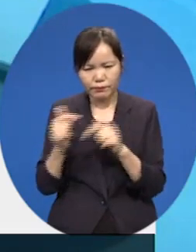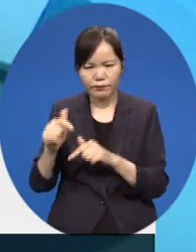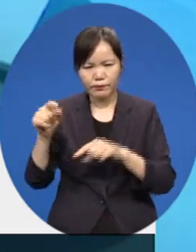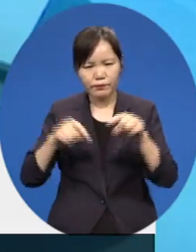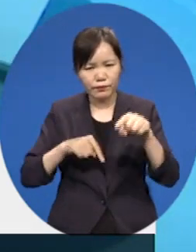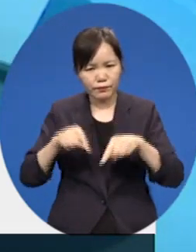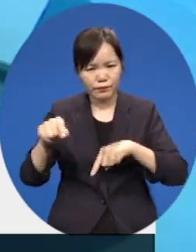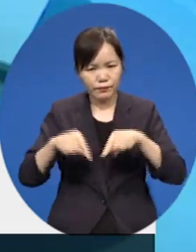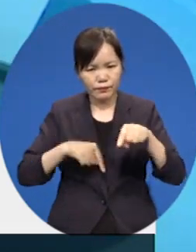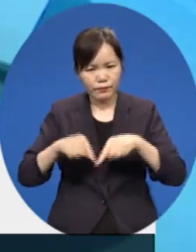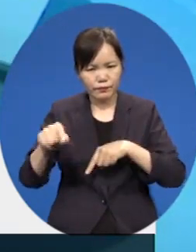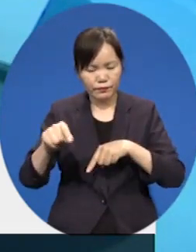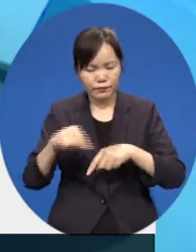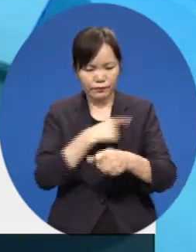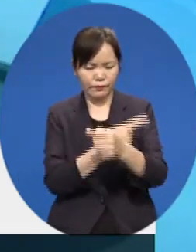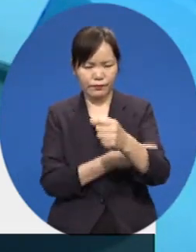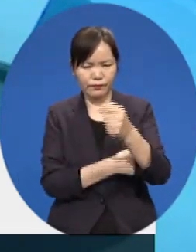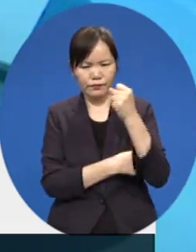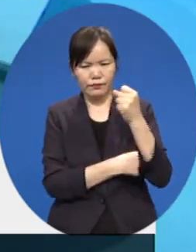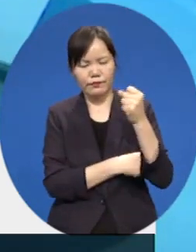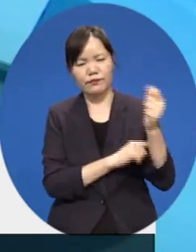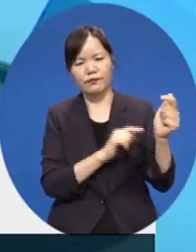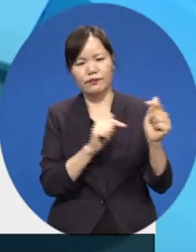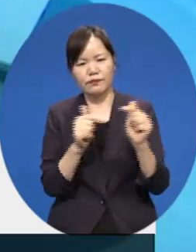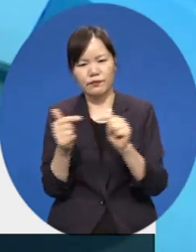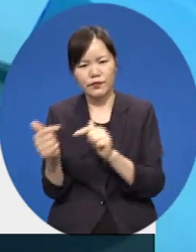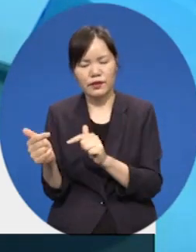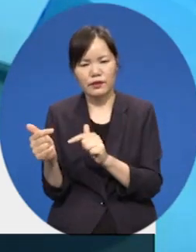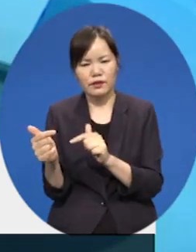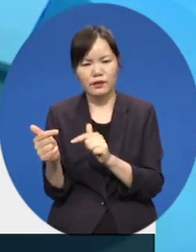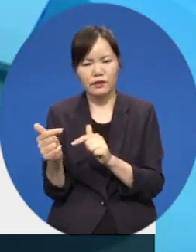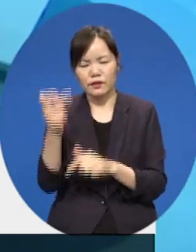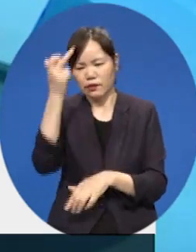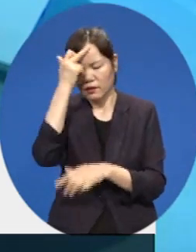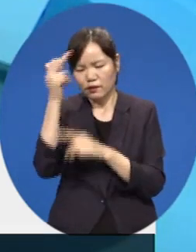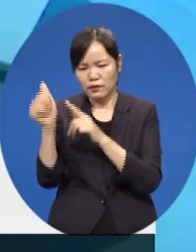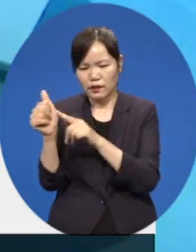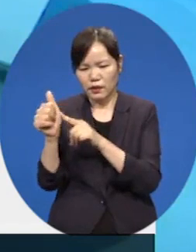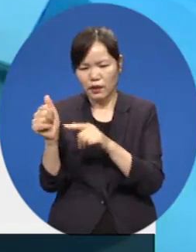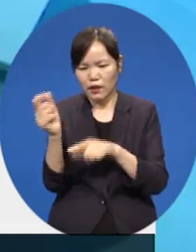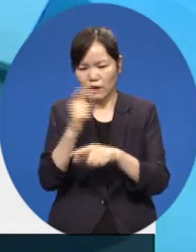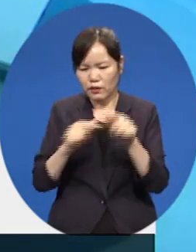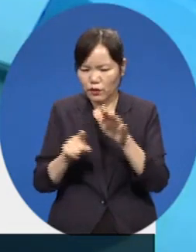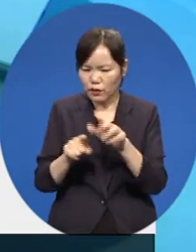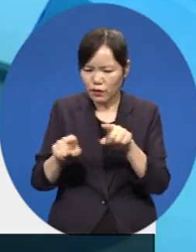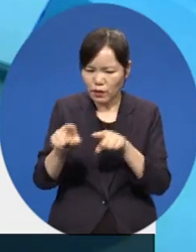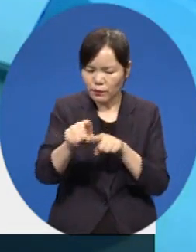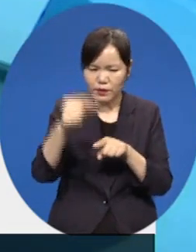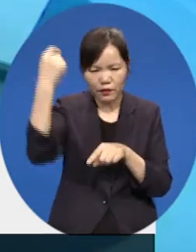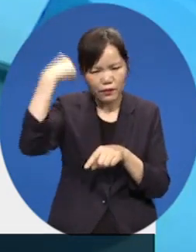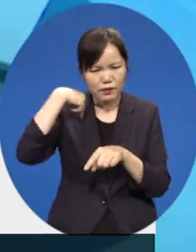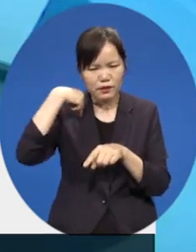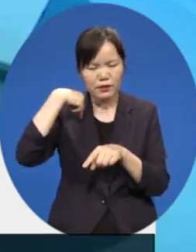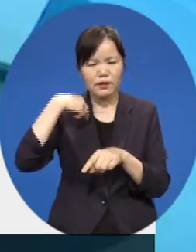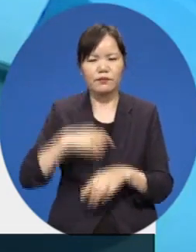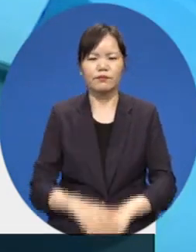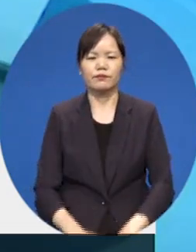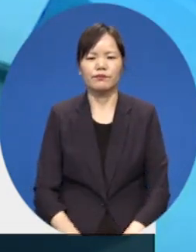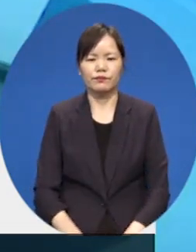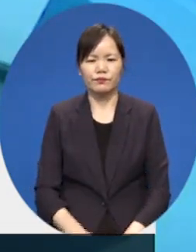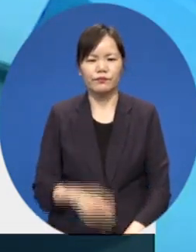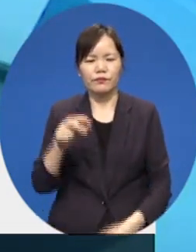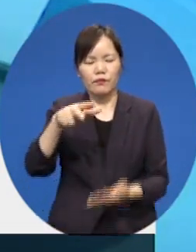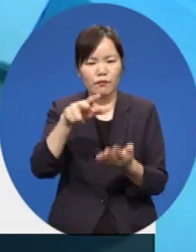뭐 단 뭐 네. 능력 뭐 이런 부분에서 최재형 전 감사원장이 좀 더 앞서가고 있다는 느낌이 좀 드는 게 이거는